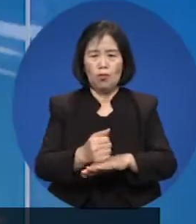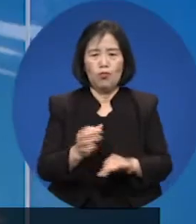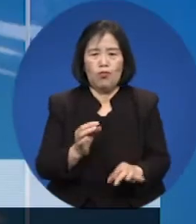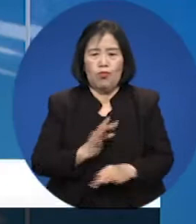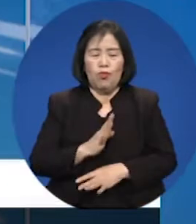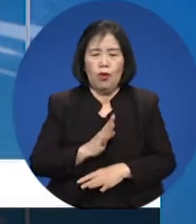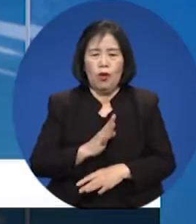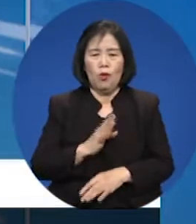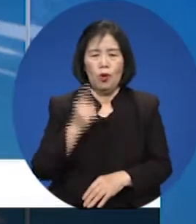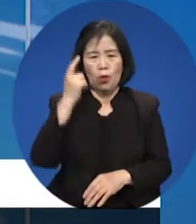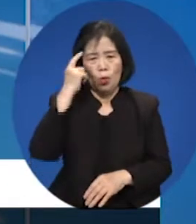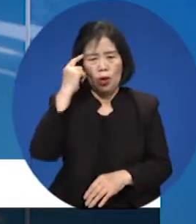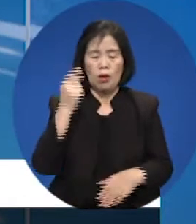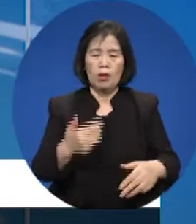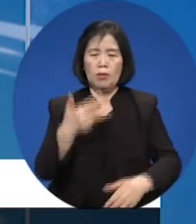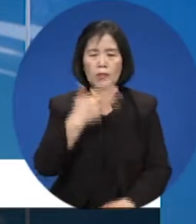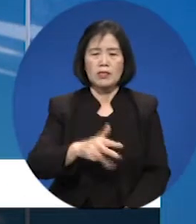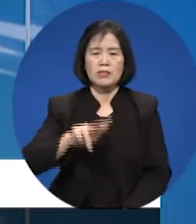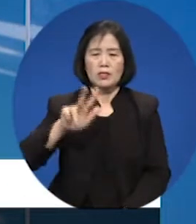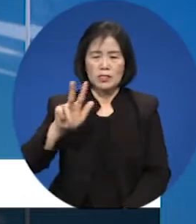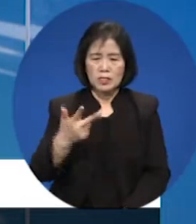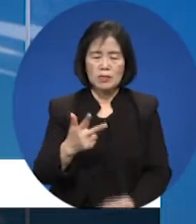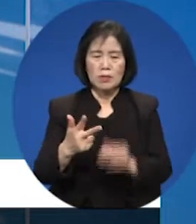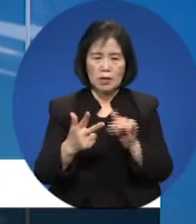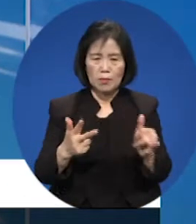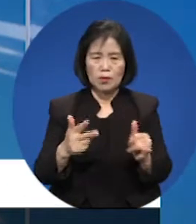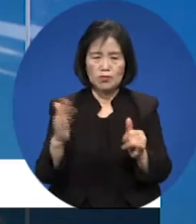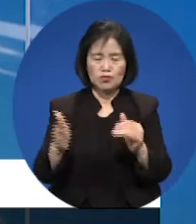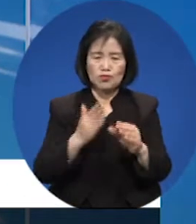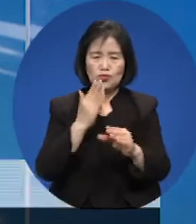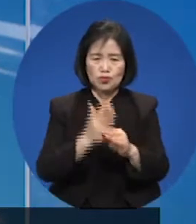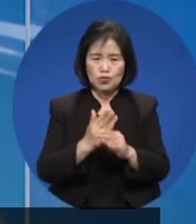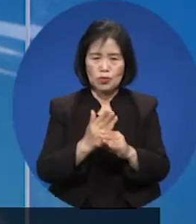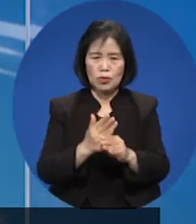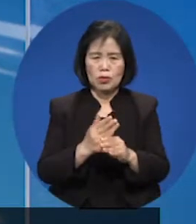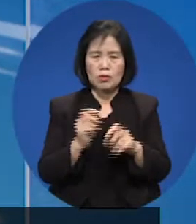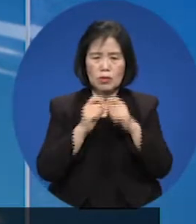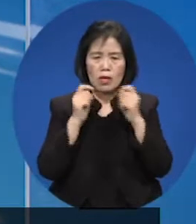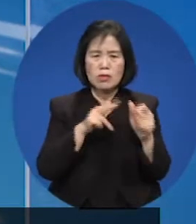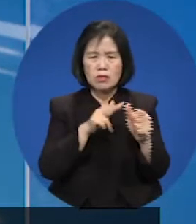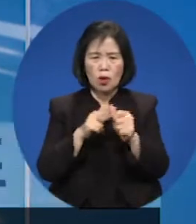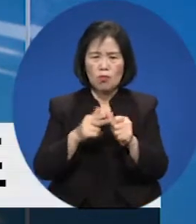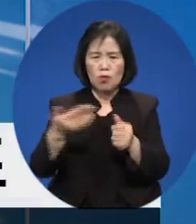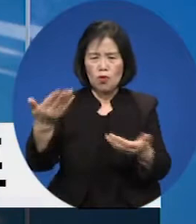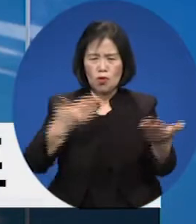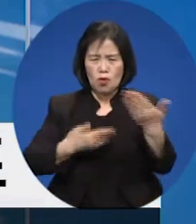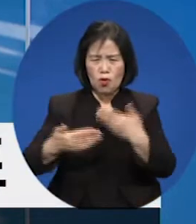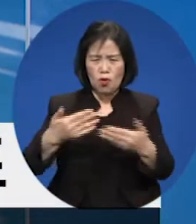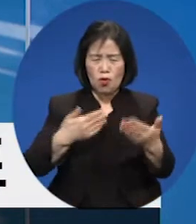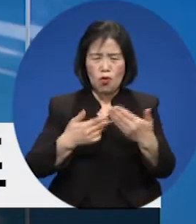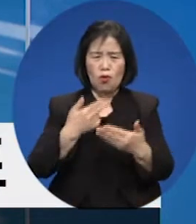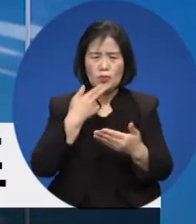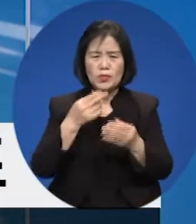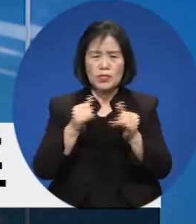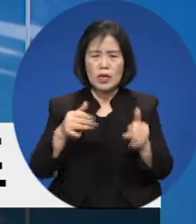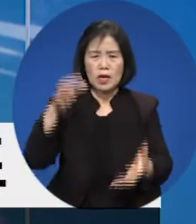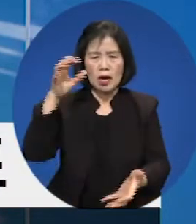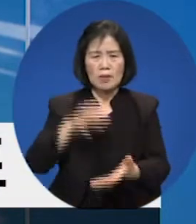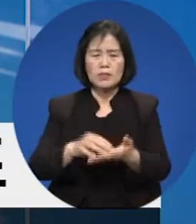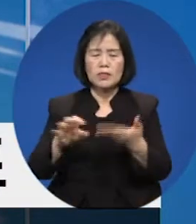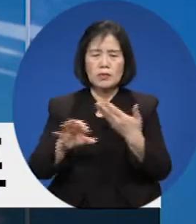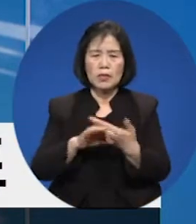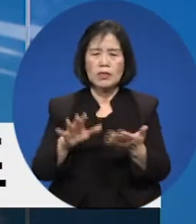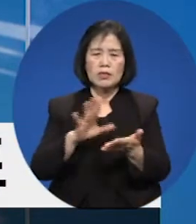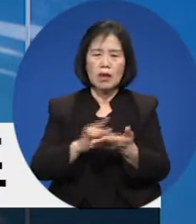없었습니다 이게 8천 7백 명 정도 되는 가운데에 사실 개인 정부 미제출 인원까지 합치면 은 급 5센트